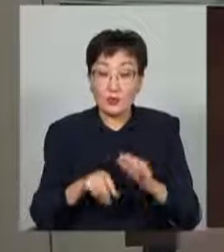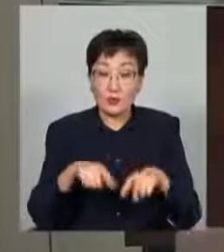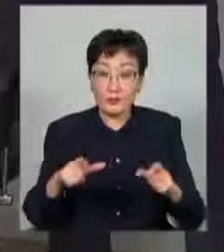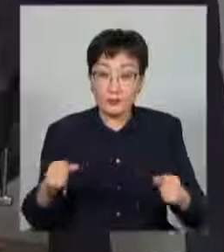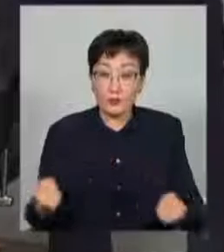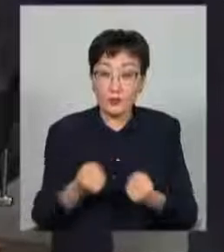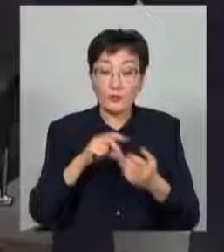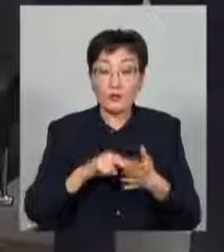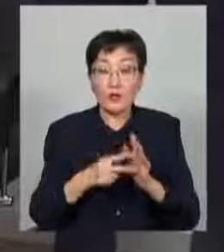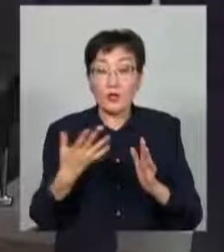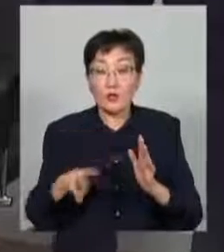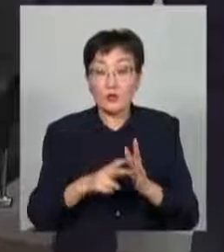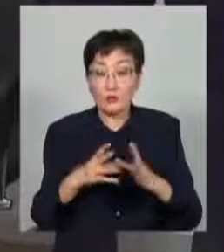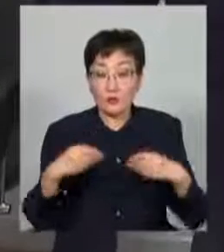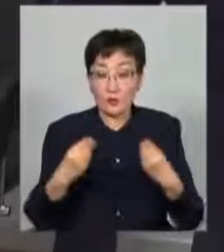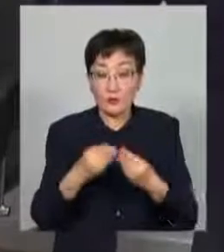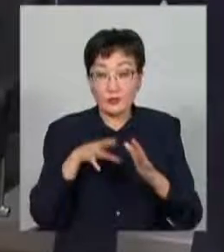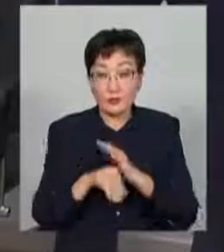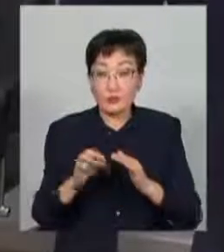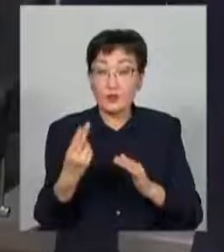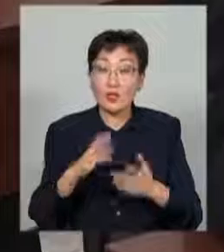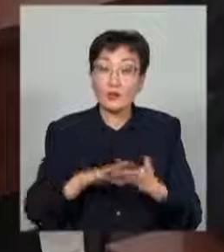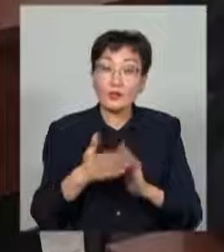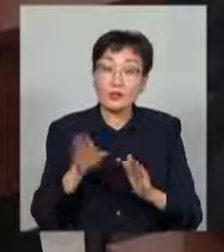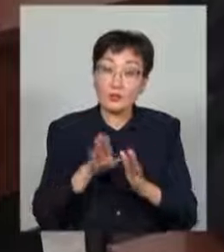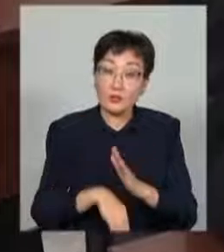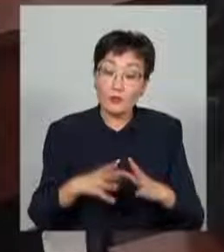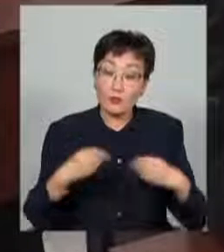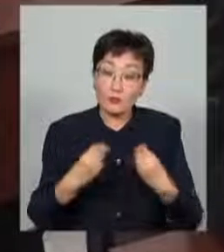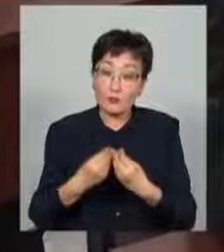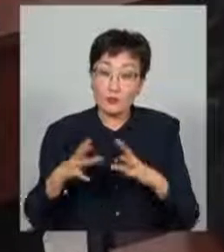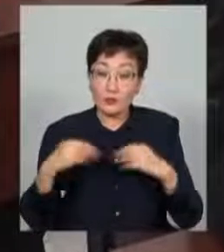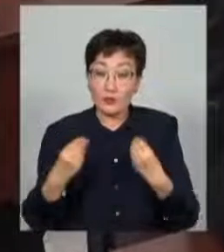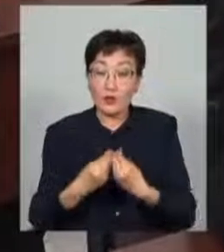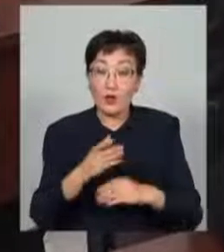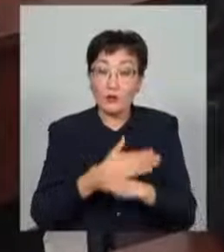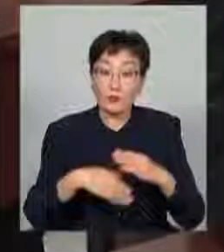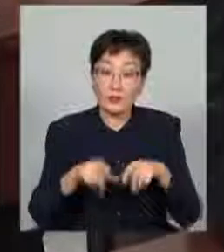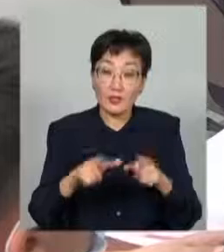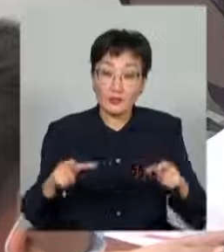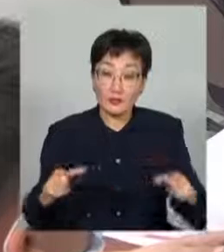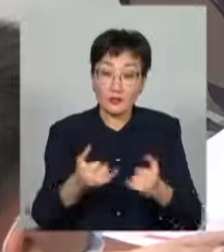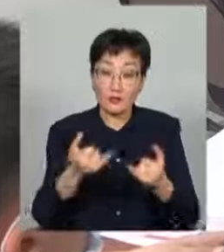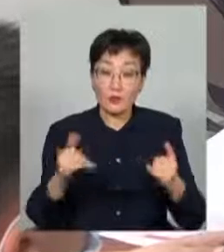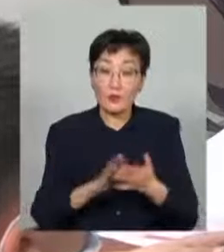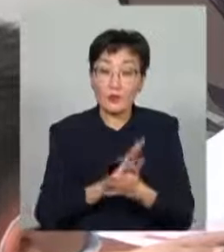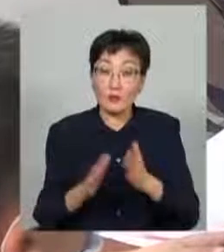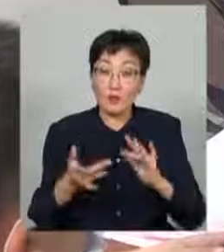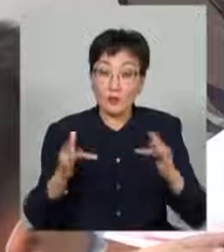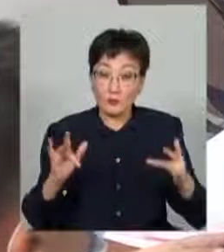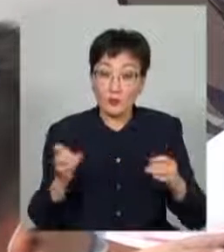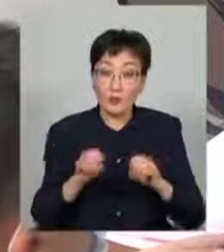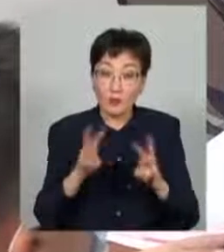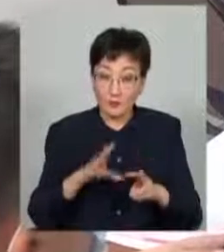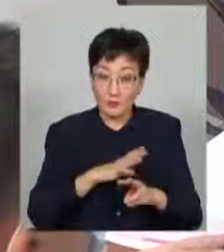қолдау мақсатында 57 отбасы, оның ішінде әлеуметтік жағдайы нашар жанұялар мен мүмкіндігі шектеулі қала тұрғындары да тегін қамтамасыз